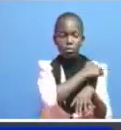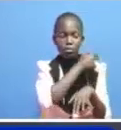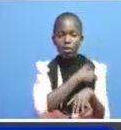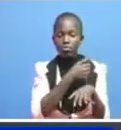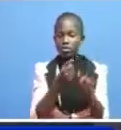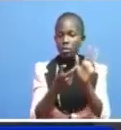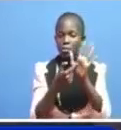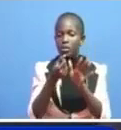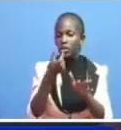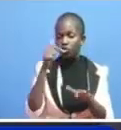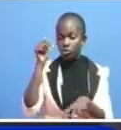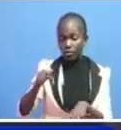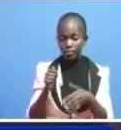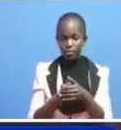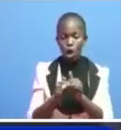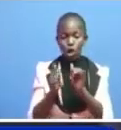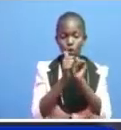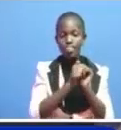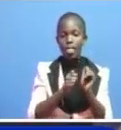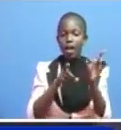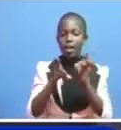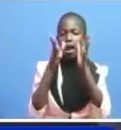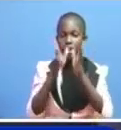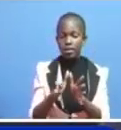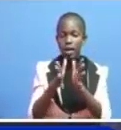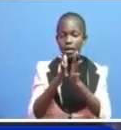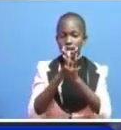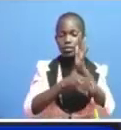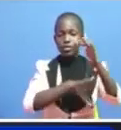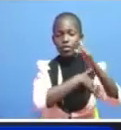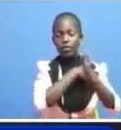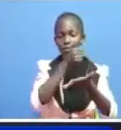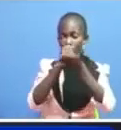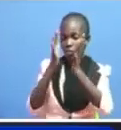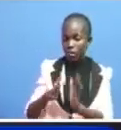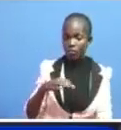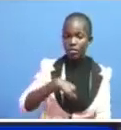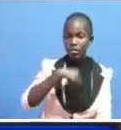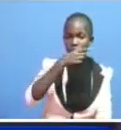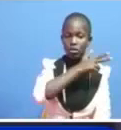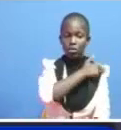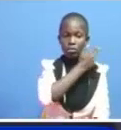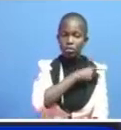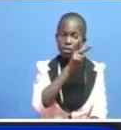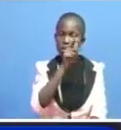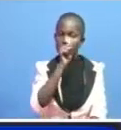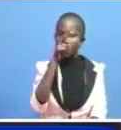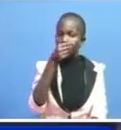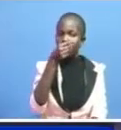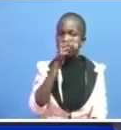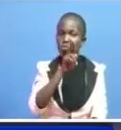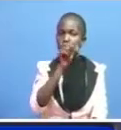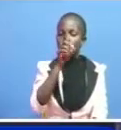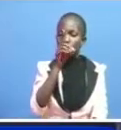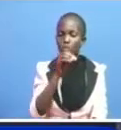kanandawa. Mwonde. Pamwe na madirectors na machief officers. Nitu atembelea sivitali wa Kangundo. Na huu